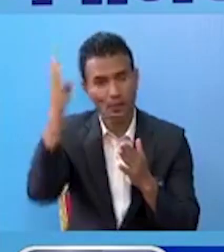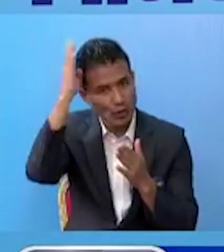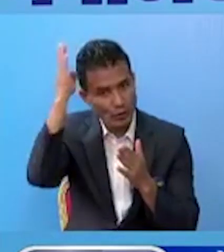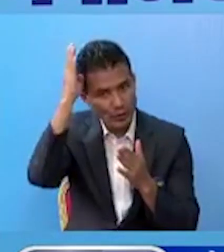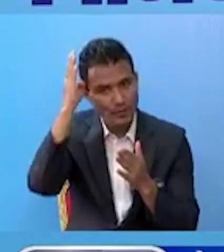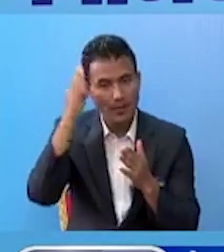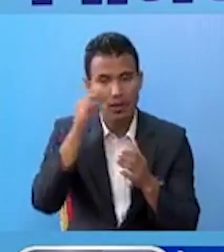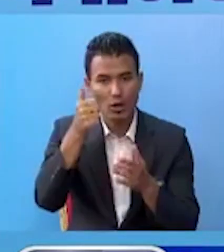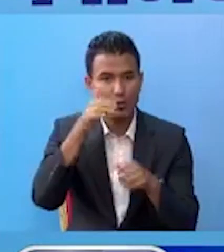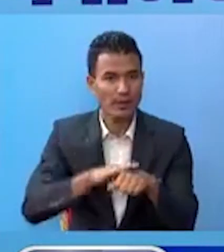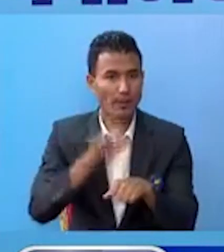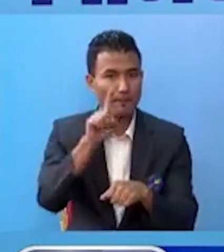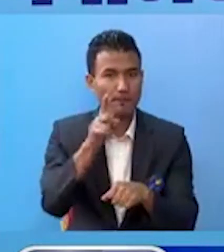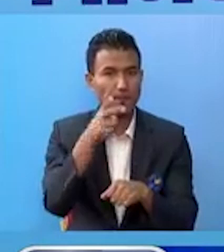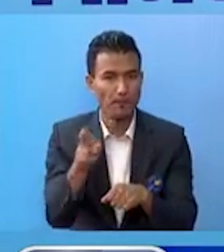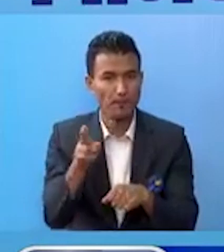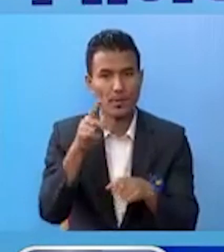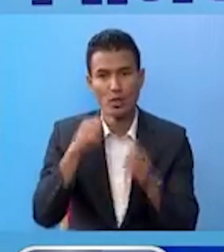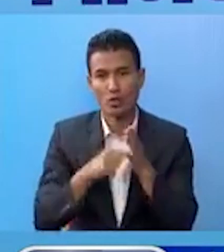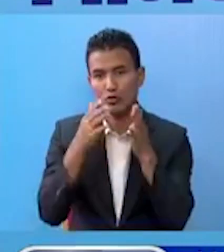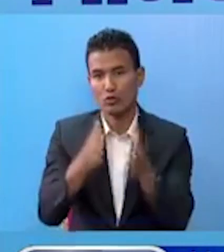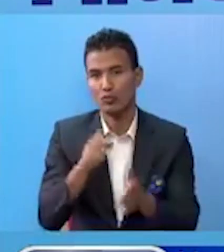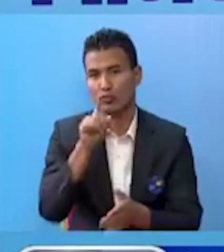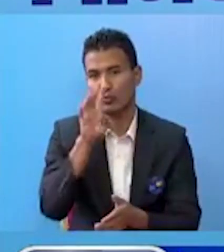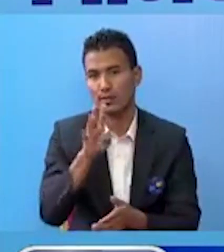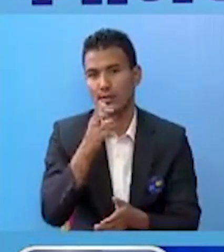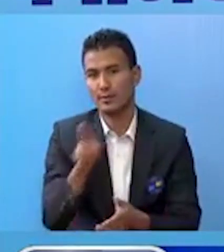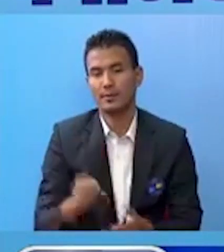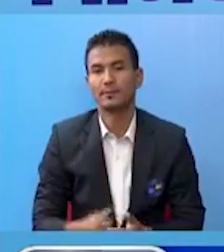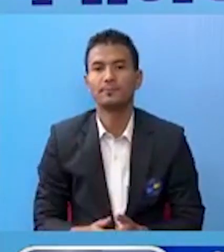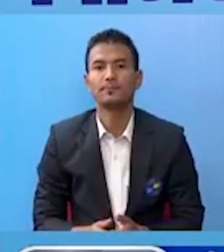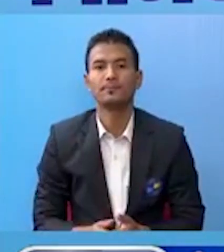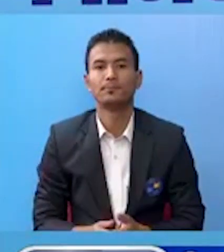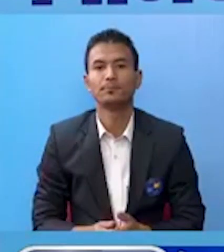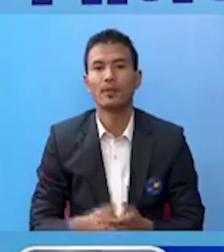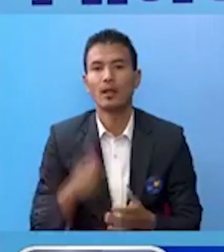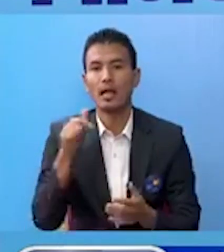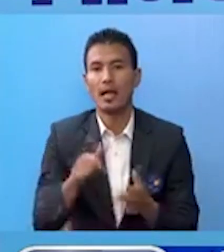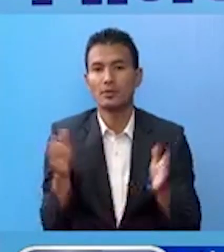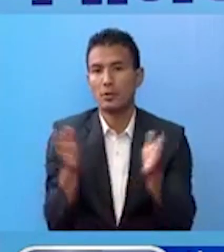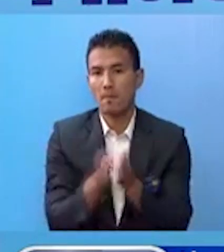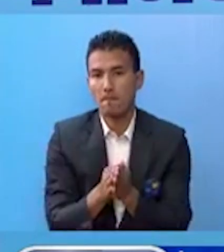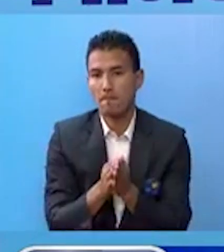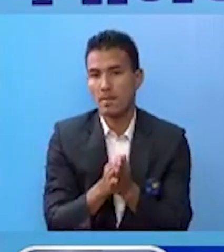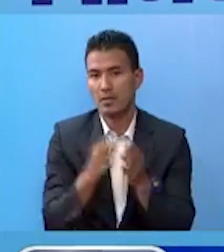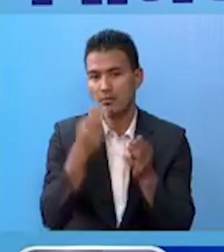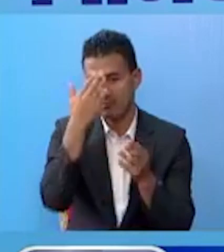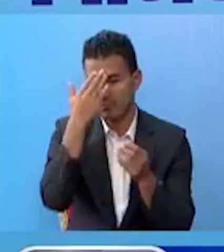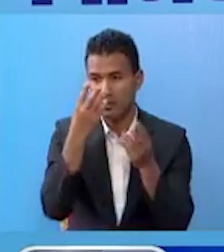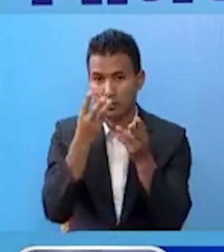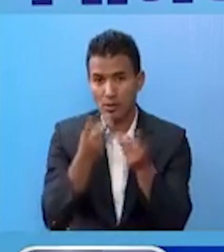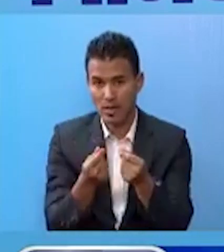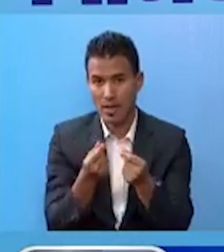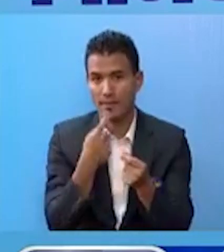धनगढीमा अछामका एकजना र कञ्चनपुरका चारजना हुनुहुन्छ। र आजको जम्मा संक्रमित